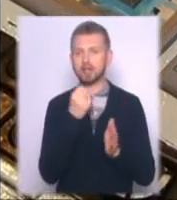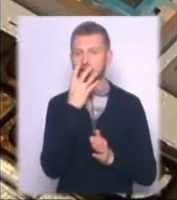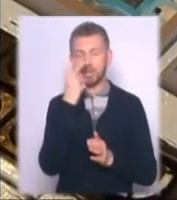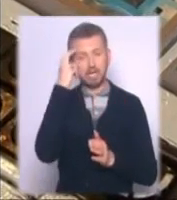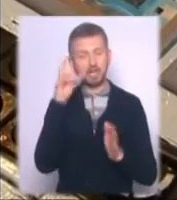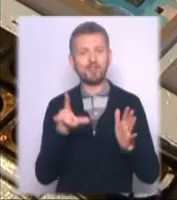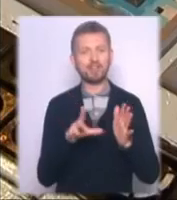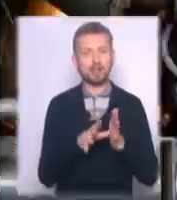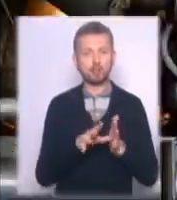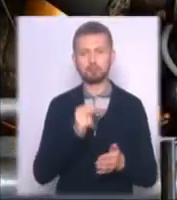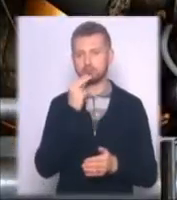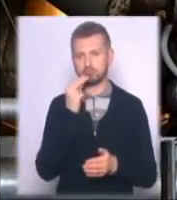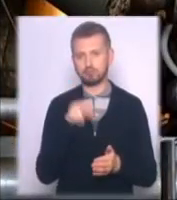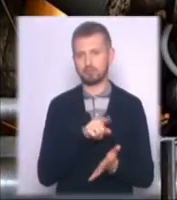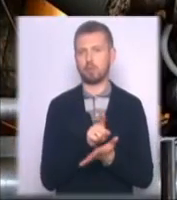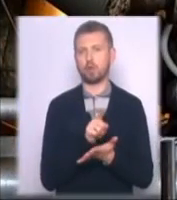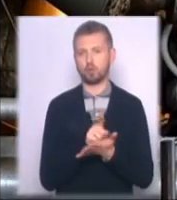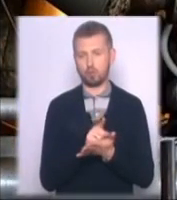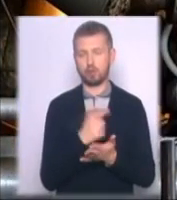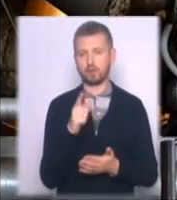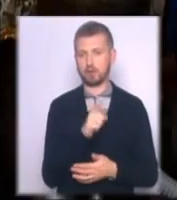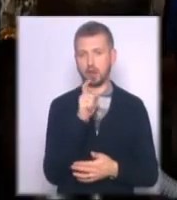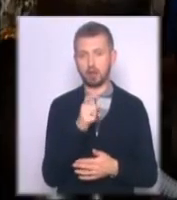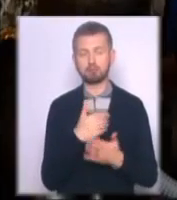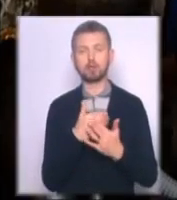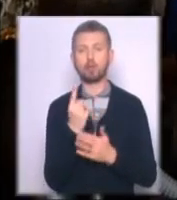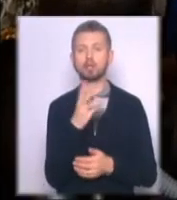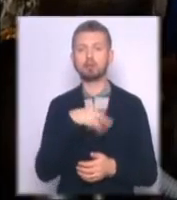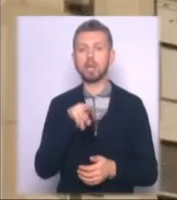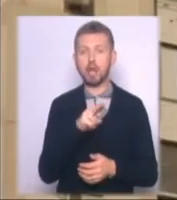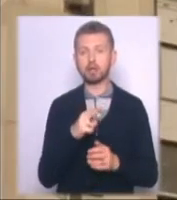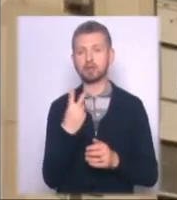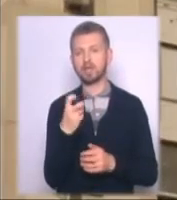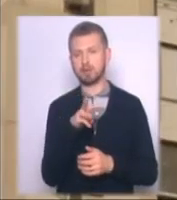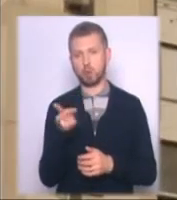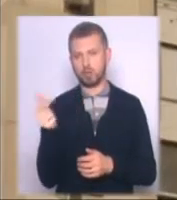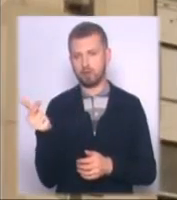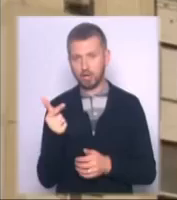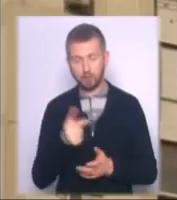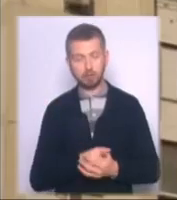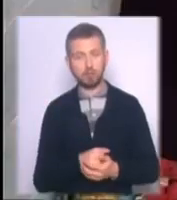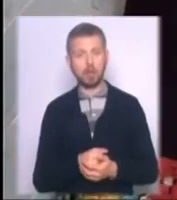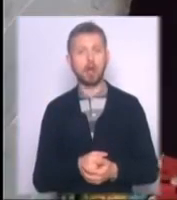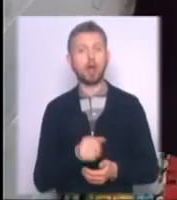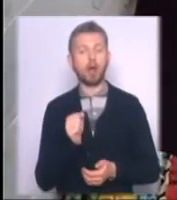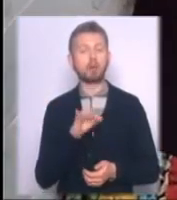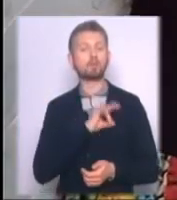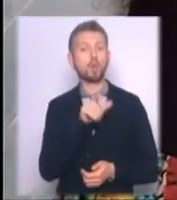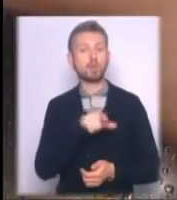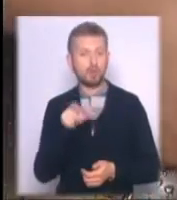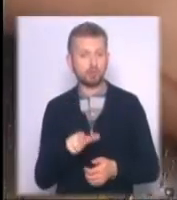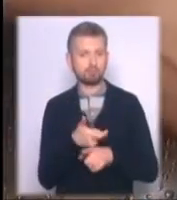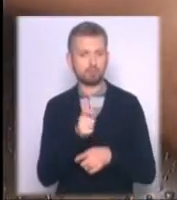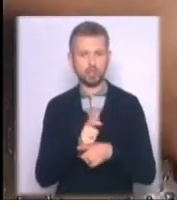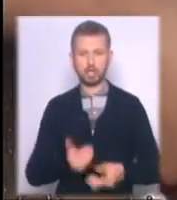що використовується для виробництва теплоенергії, близько 1 200 000 000 гривень. В свою чергу, споживачі, передусім